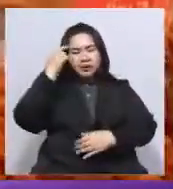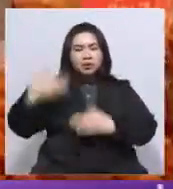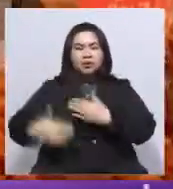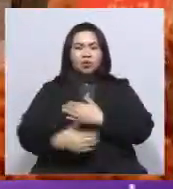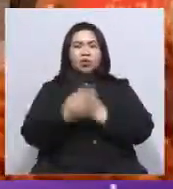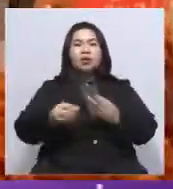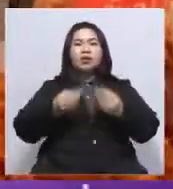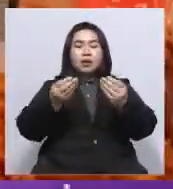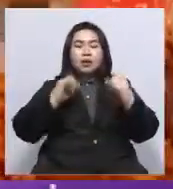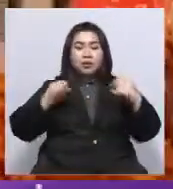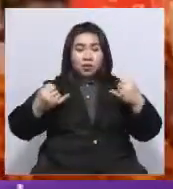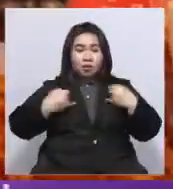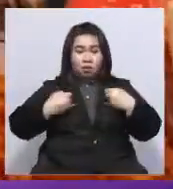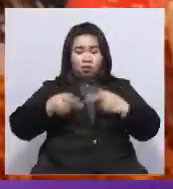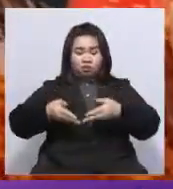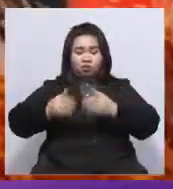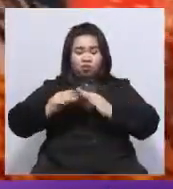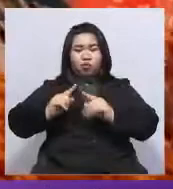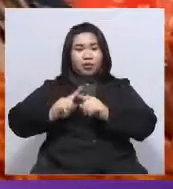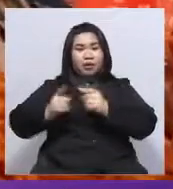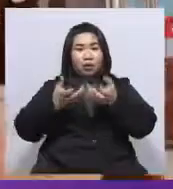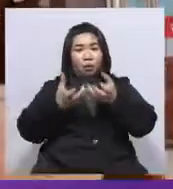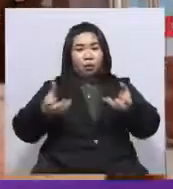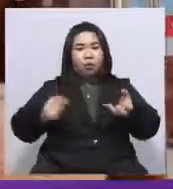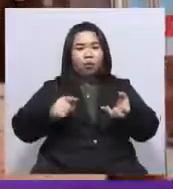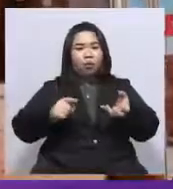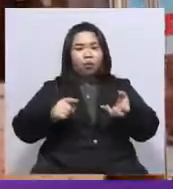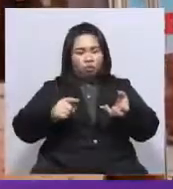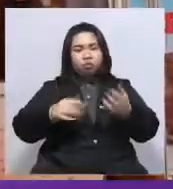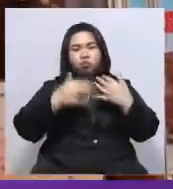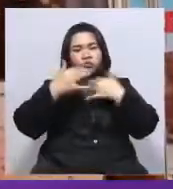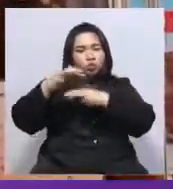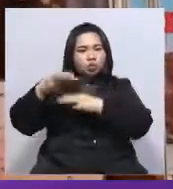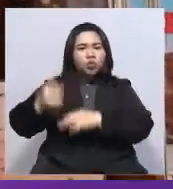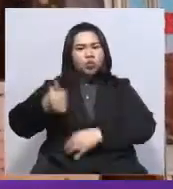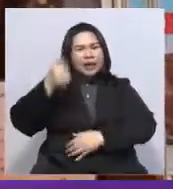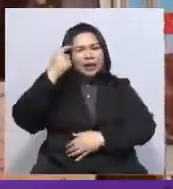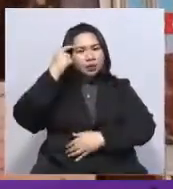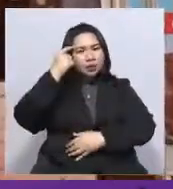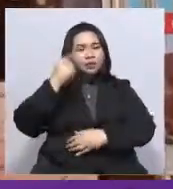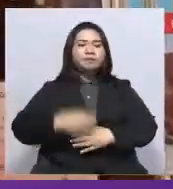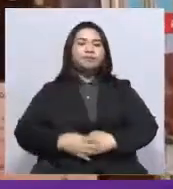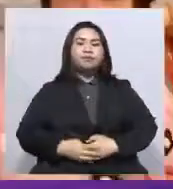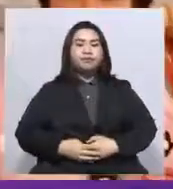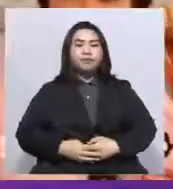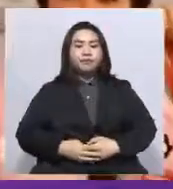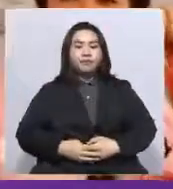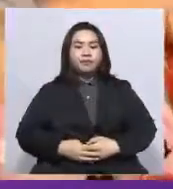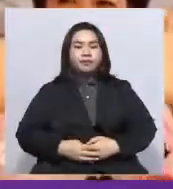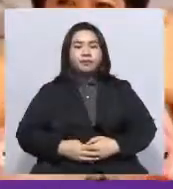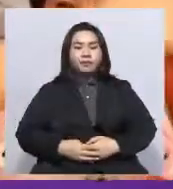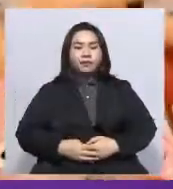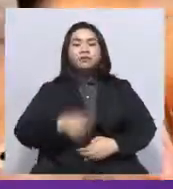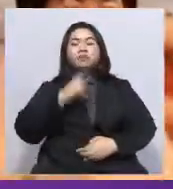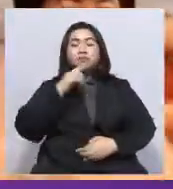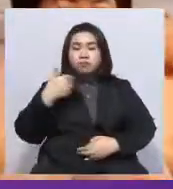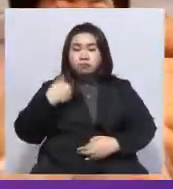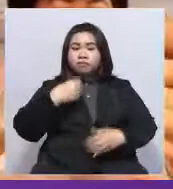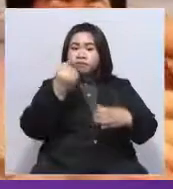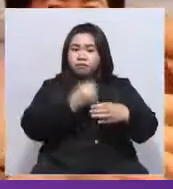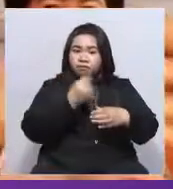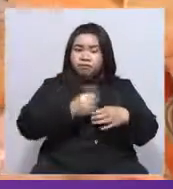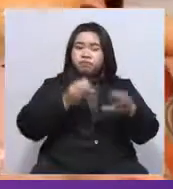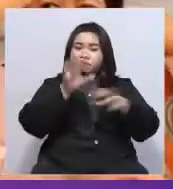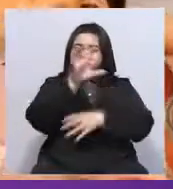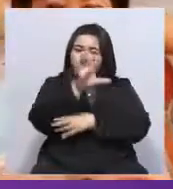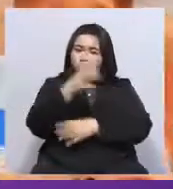าสให้ผู้ประกอบการและทุกผลิตภัณฑ์ได้ก้าวไกลสู่ตลาดระดับสากลได้เป็นอย่างดี ก็จะมีน้ำพริกกุ้งเสีย